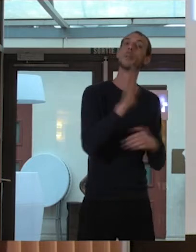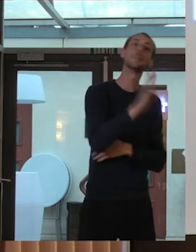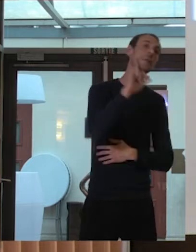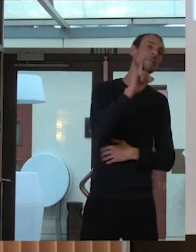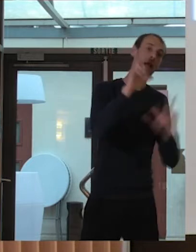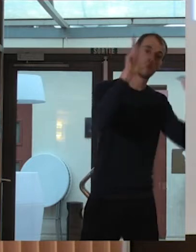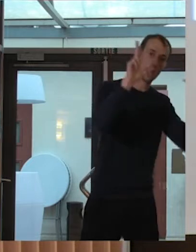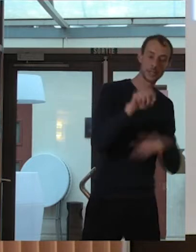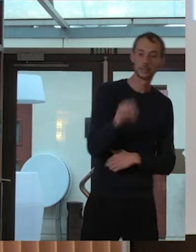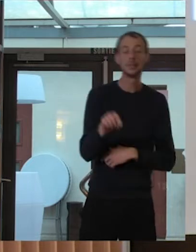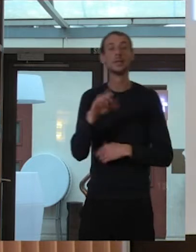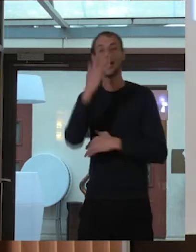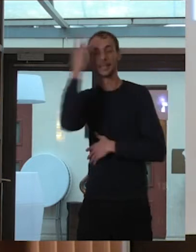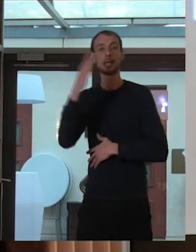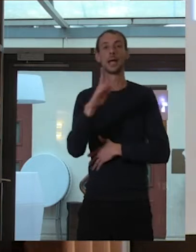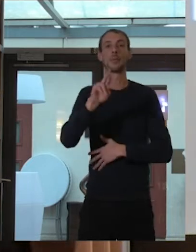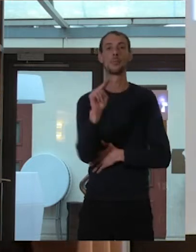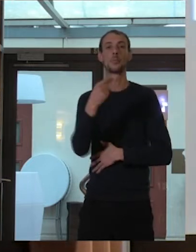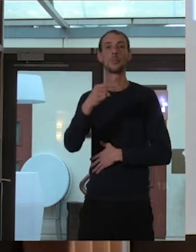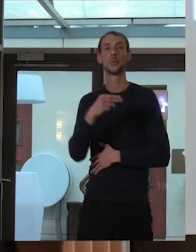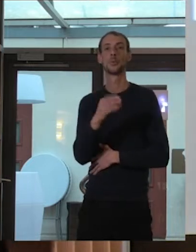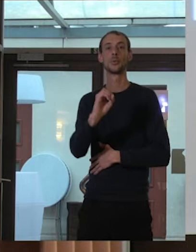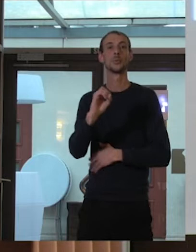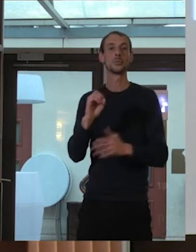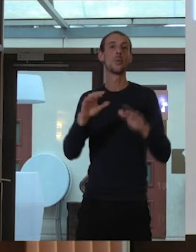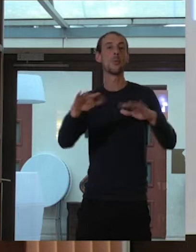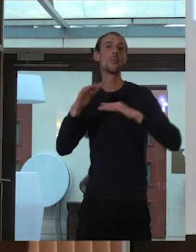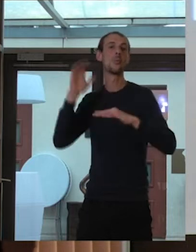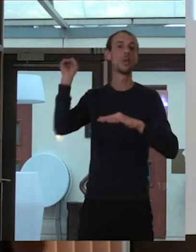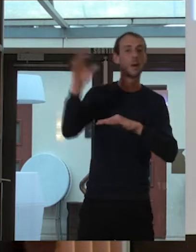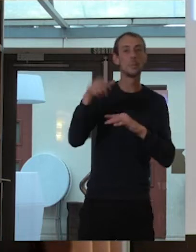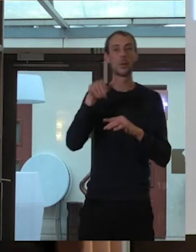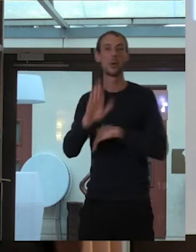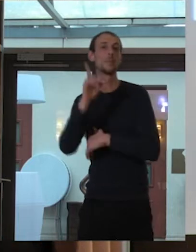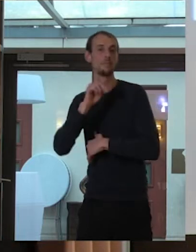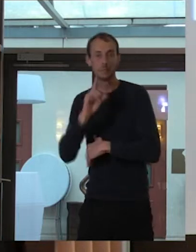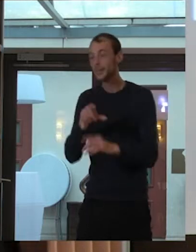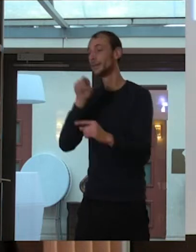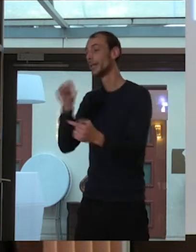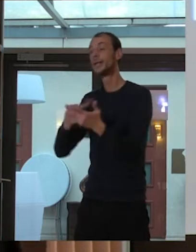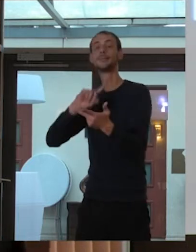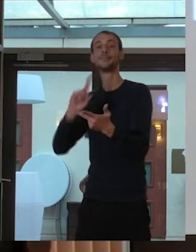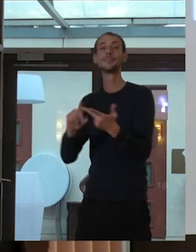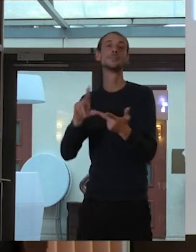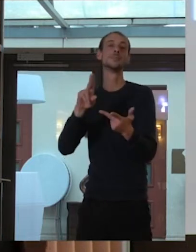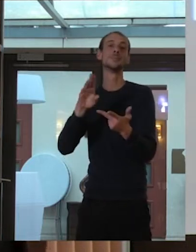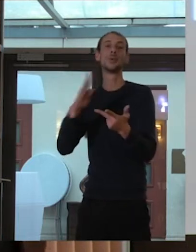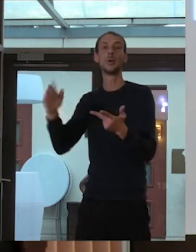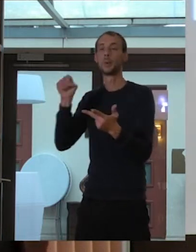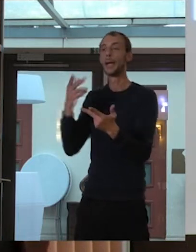l'Union Saint-Bruno section waterpolo féminin et le stade Bordelais section rugby féminin.